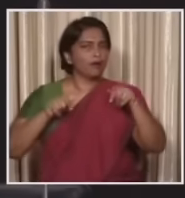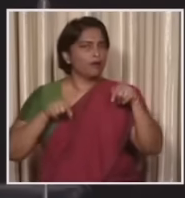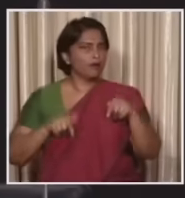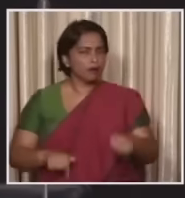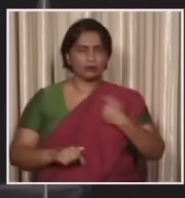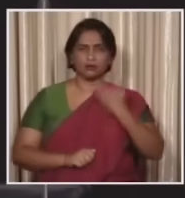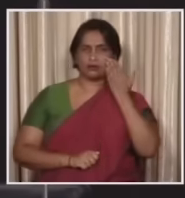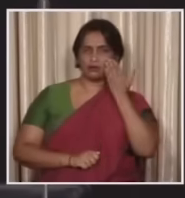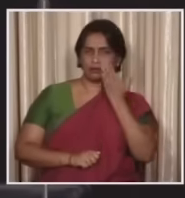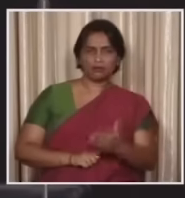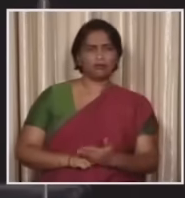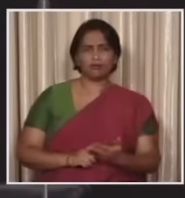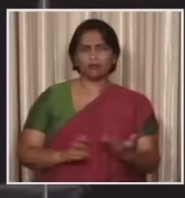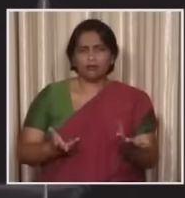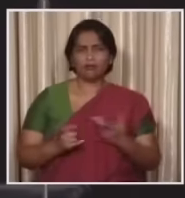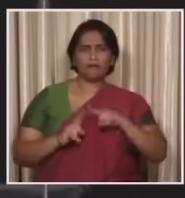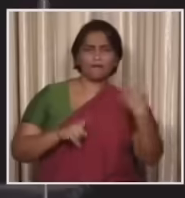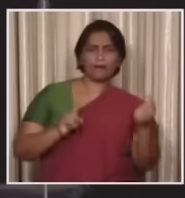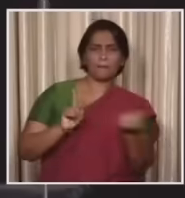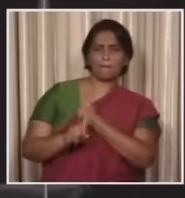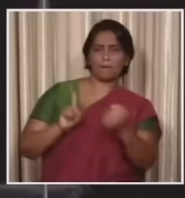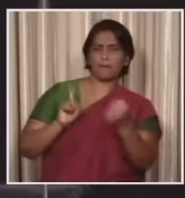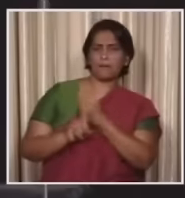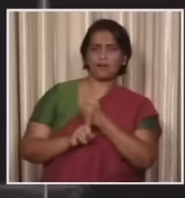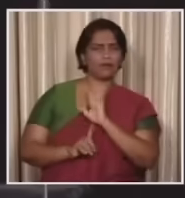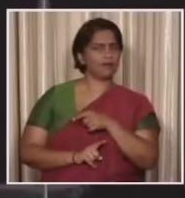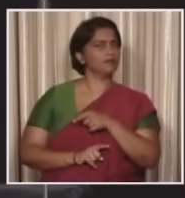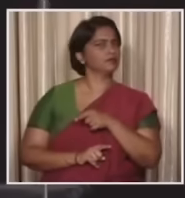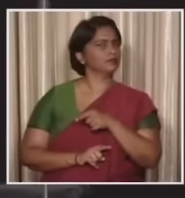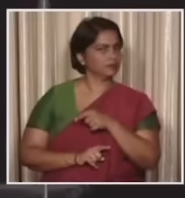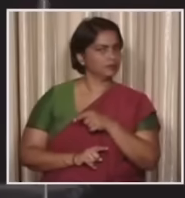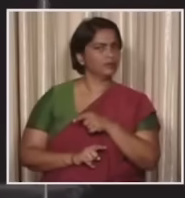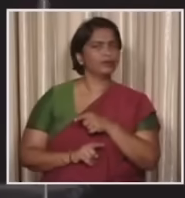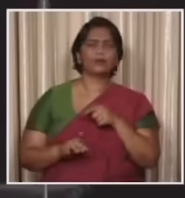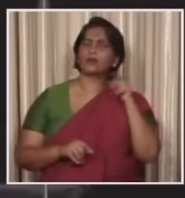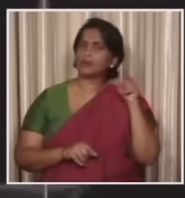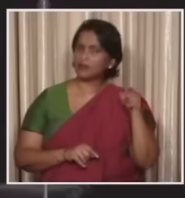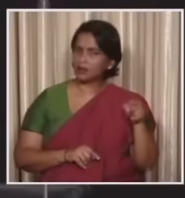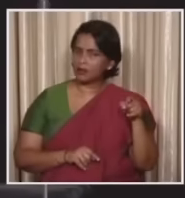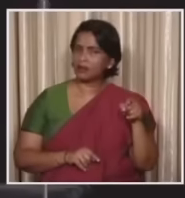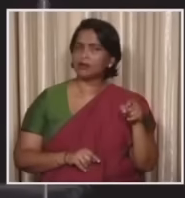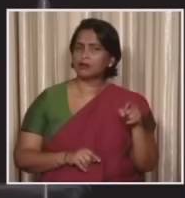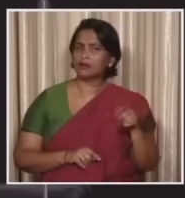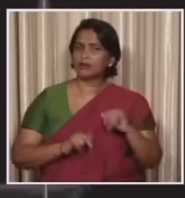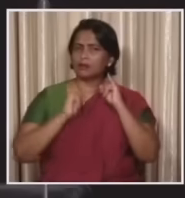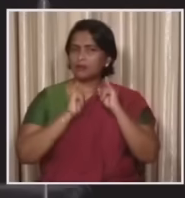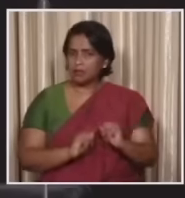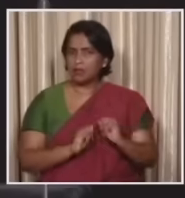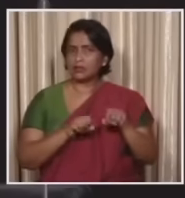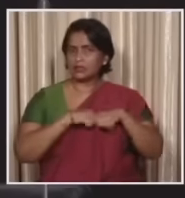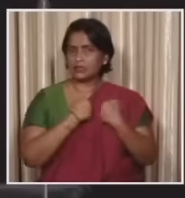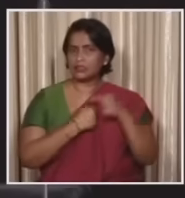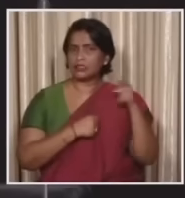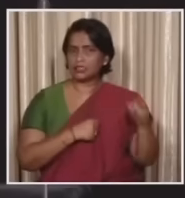පේනවා මේ මොකක් හරි වෙන බලවේගයක් ක්‍රියාත්මක වෙනවායි කියලා. මේ අර අශුද්ධ සංධානය,